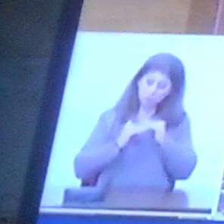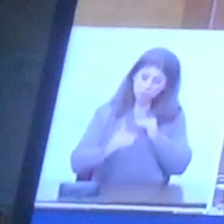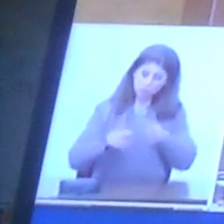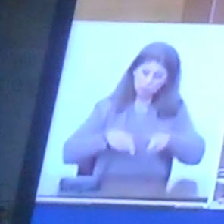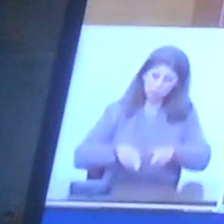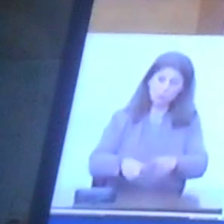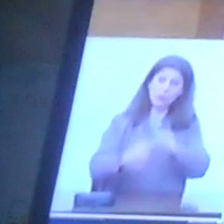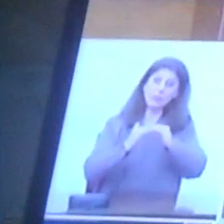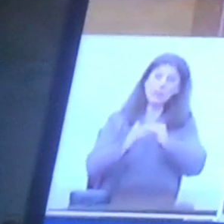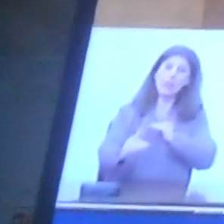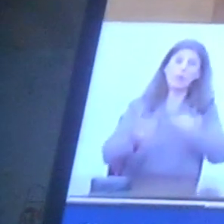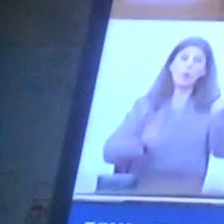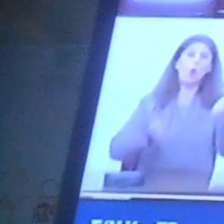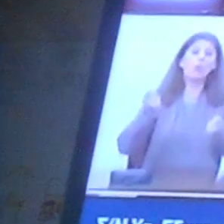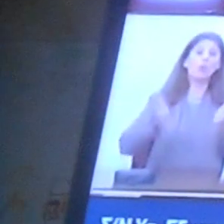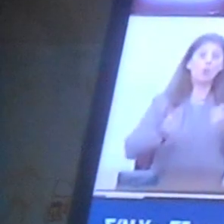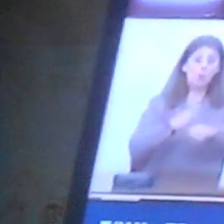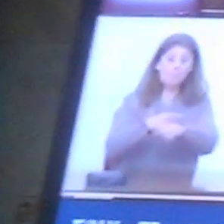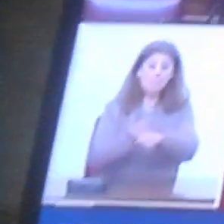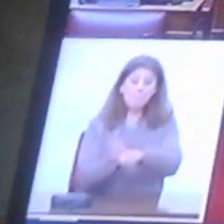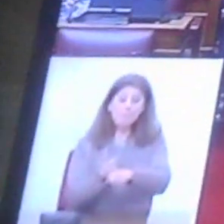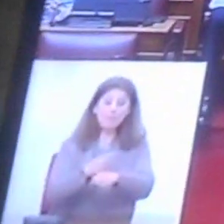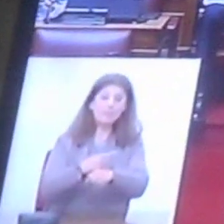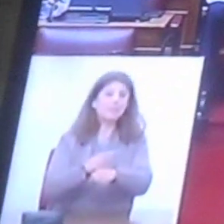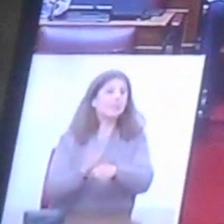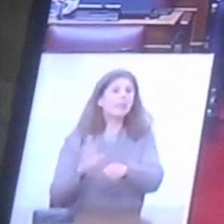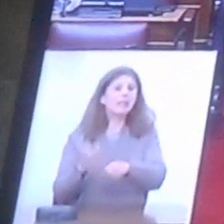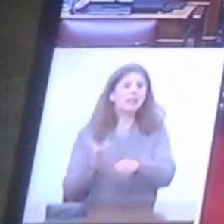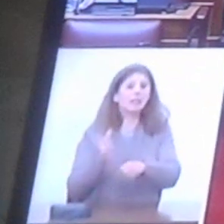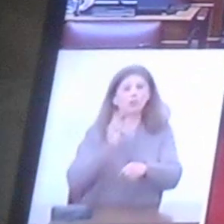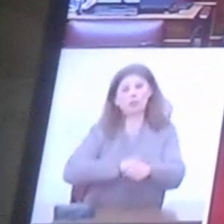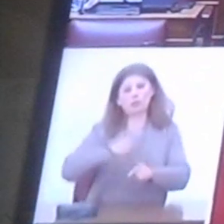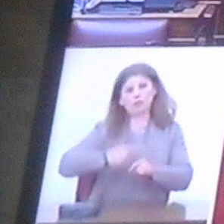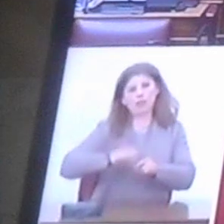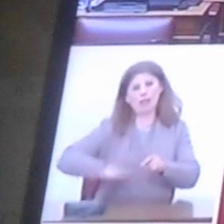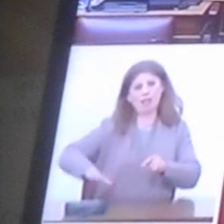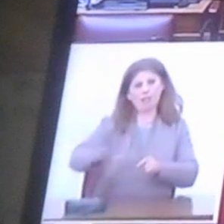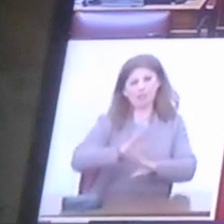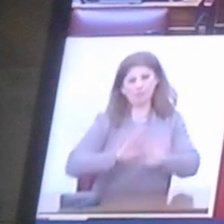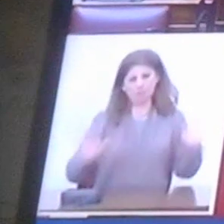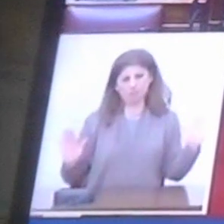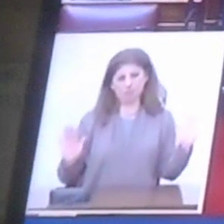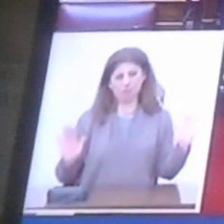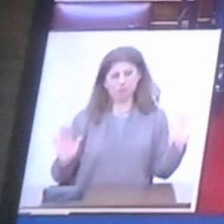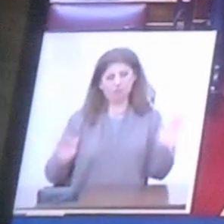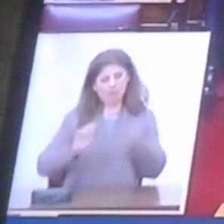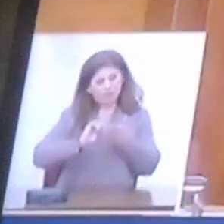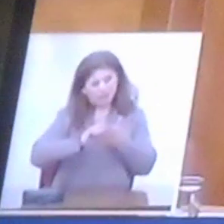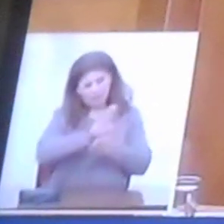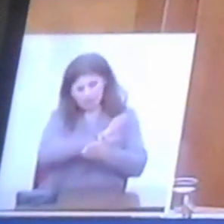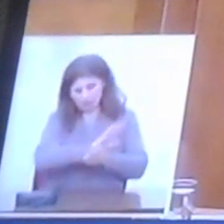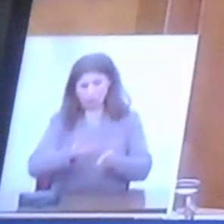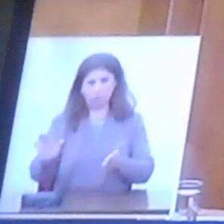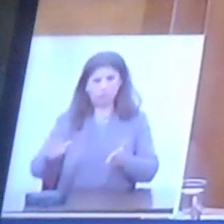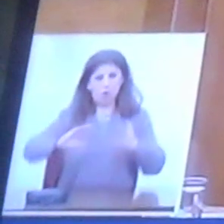οδηγό, σταθερή πυψίδα, το εθνικό συμφέρον της Ελλάδος, πατρίδας και του ελληνισμού. Τελεία παύλα. Όδοη πρόταση. Ο